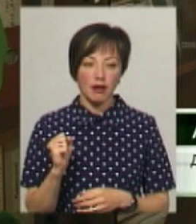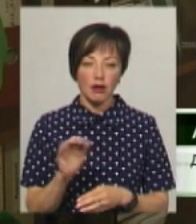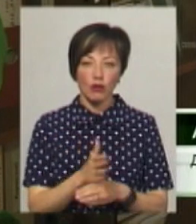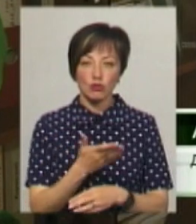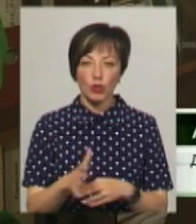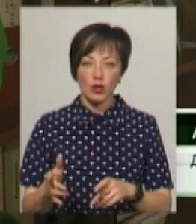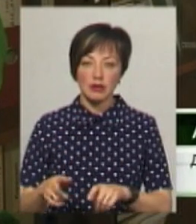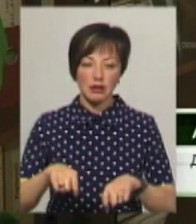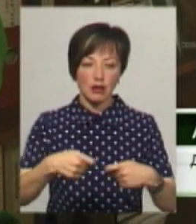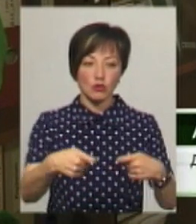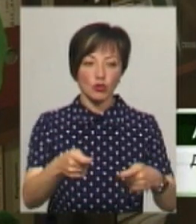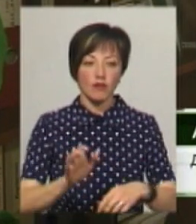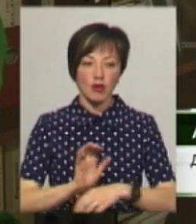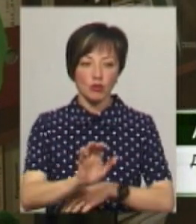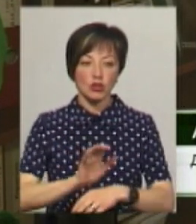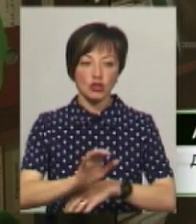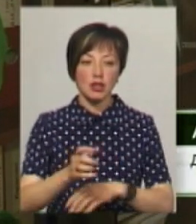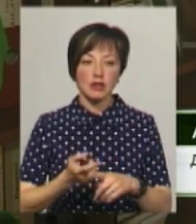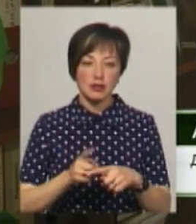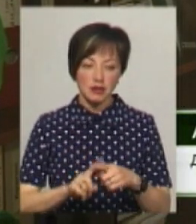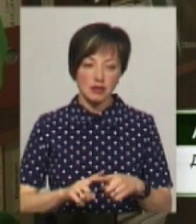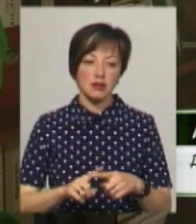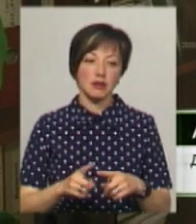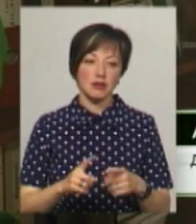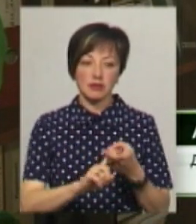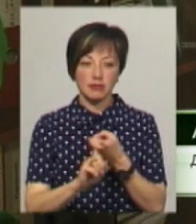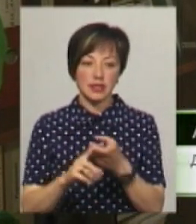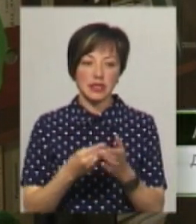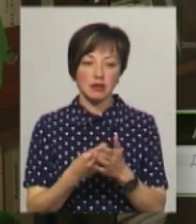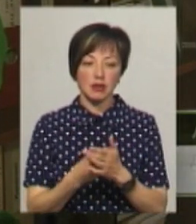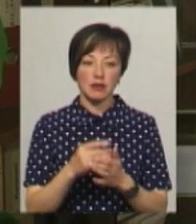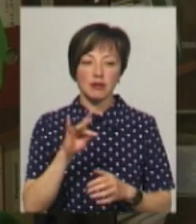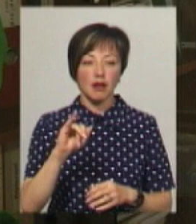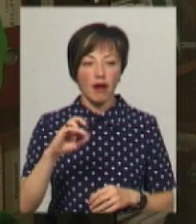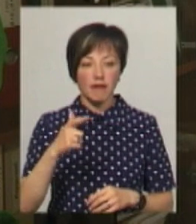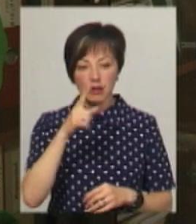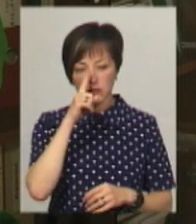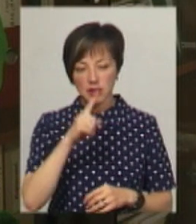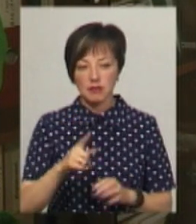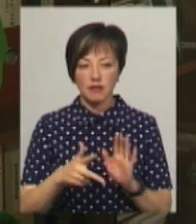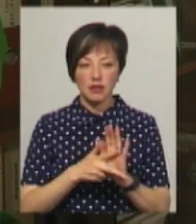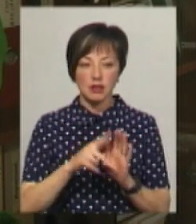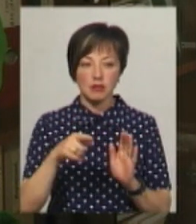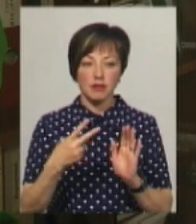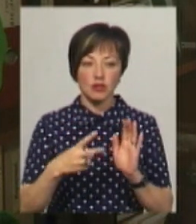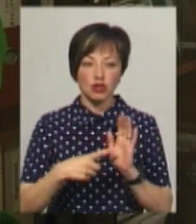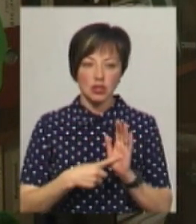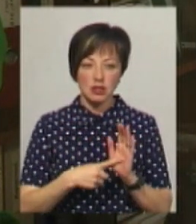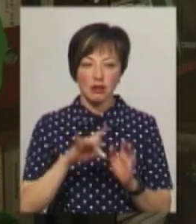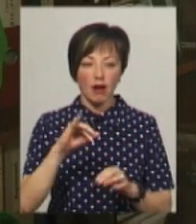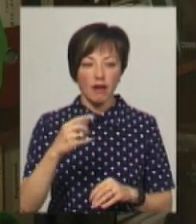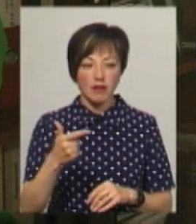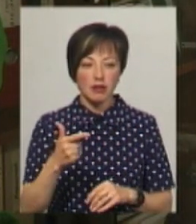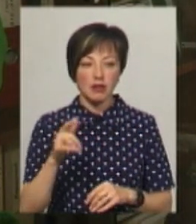розподіл, транспортування і постачання, і відповідно звідси сформувалась ціна на травень місяць. Тобто 8,26 вона в травні місяці,